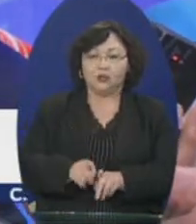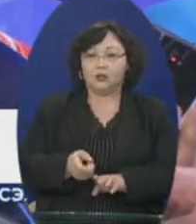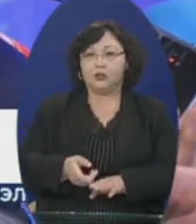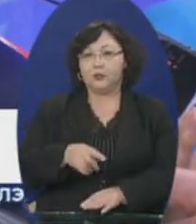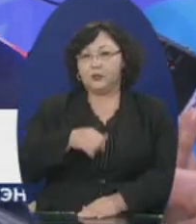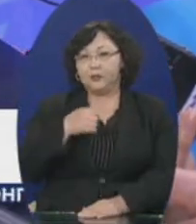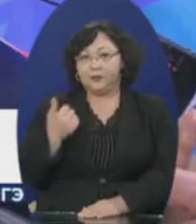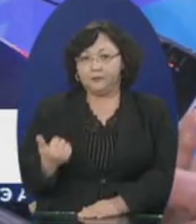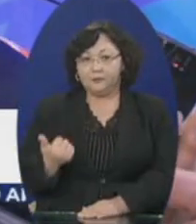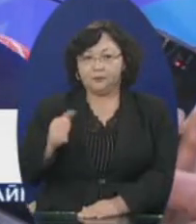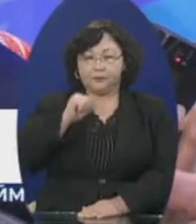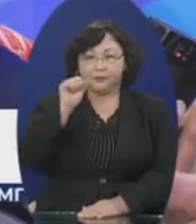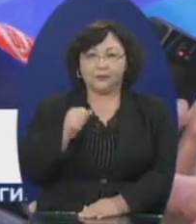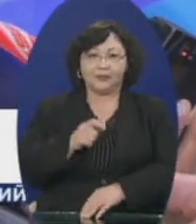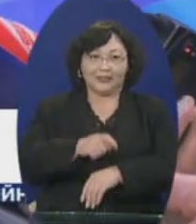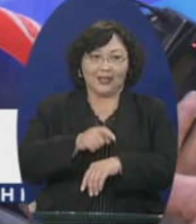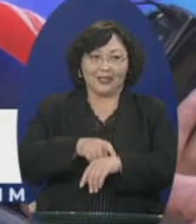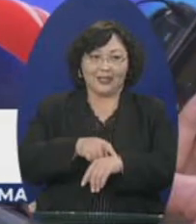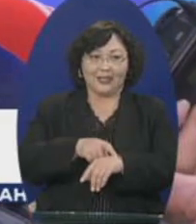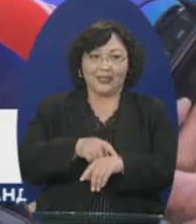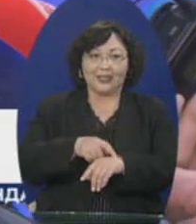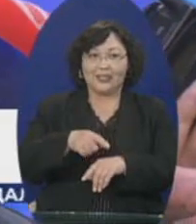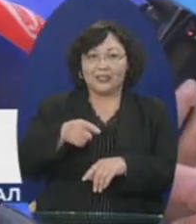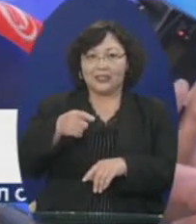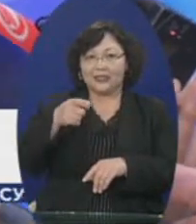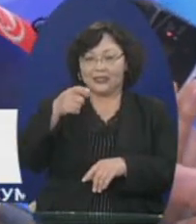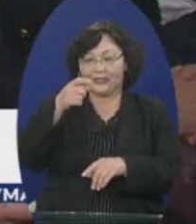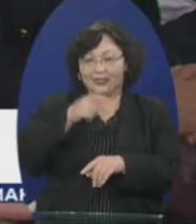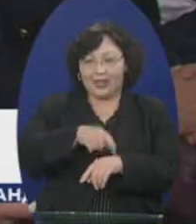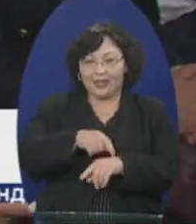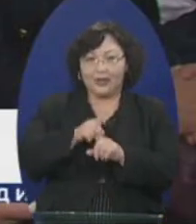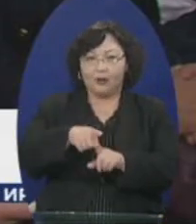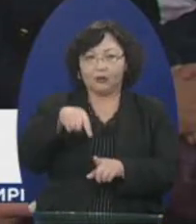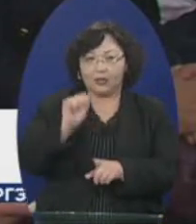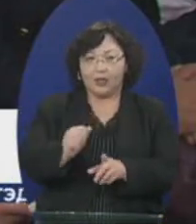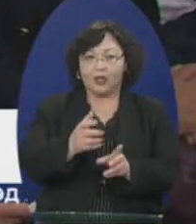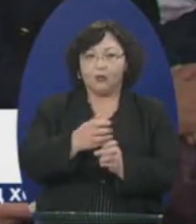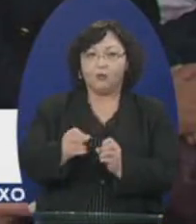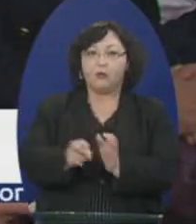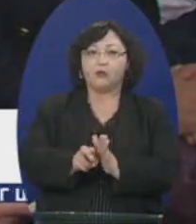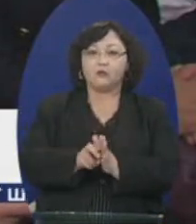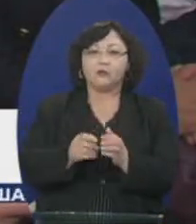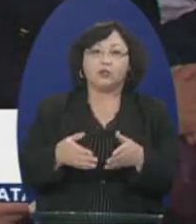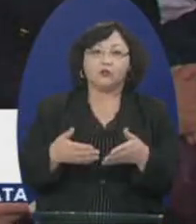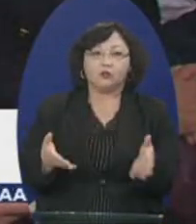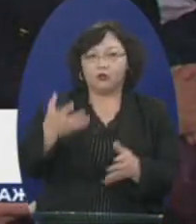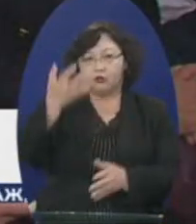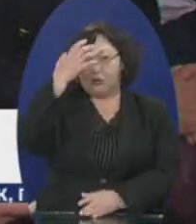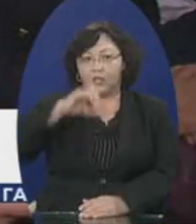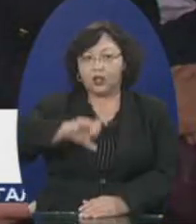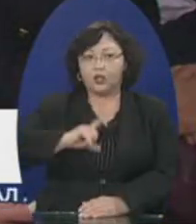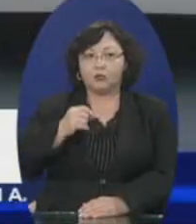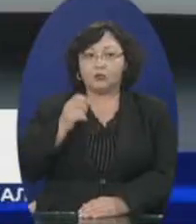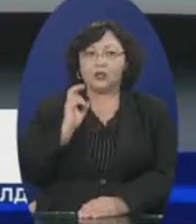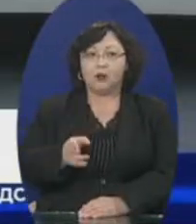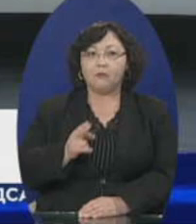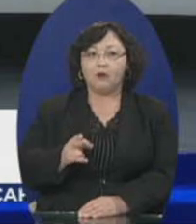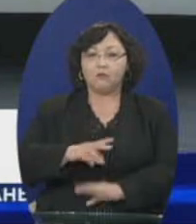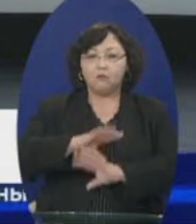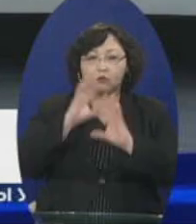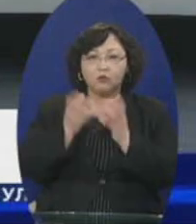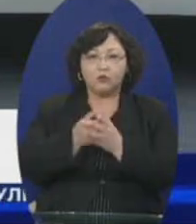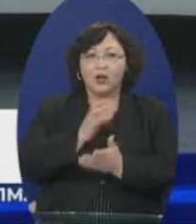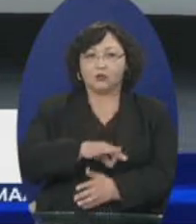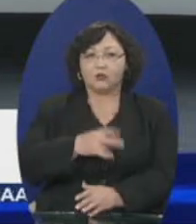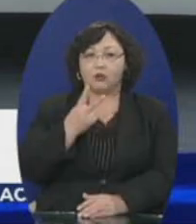бол цагийн цалингийн урамшууллын системээр шилжиж орж байгаа. За төрийн өмчит компаниудын нийт ашиг 2.1 их найд төгрөг